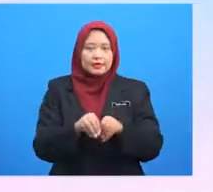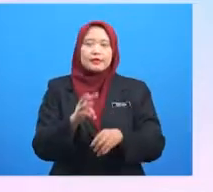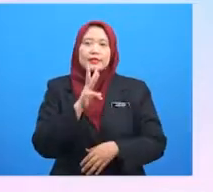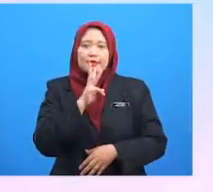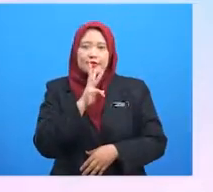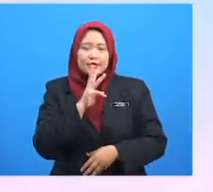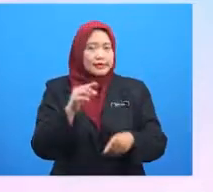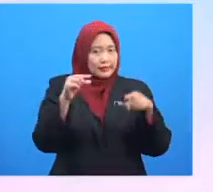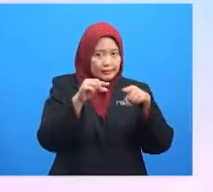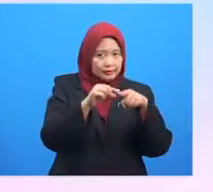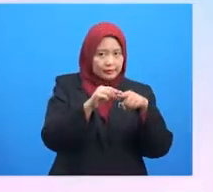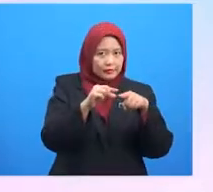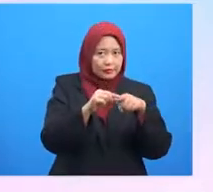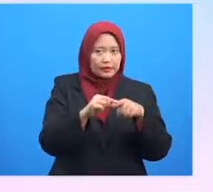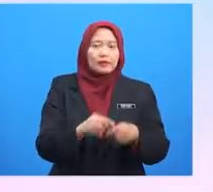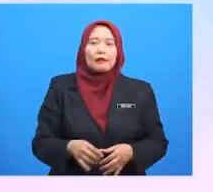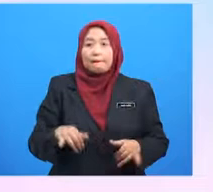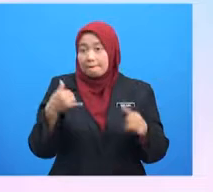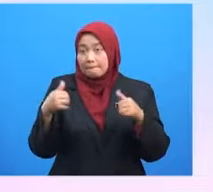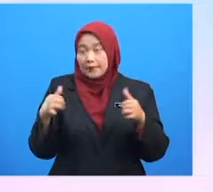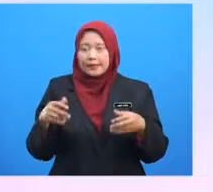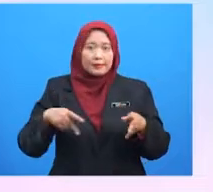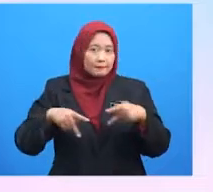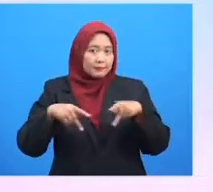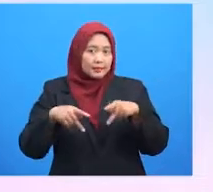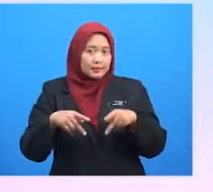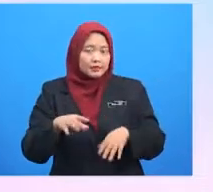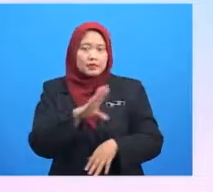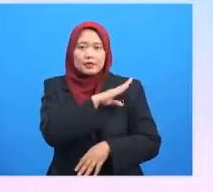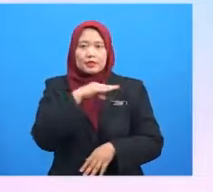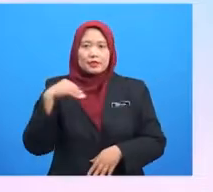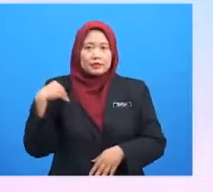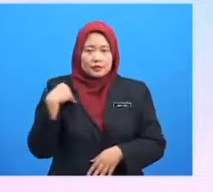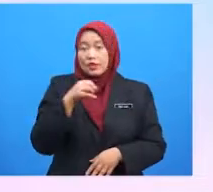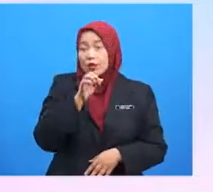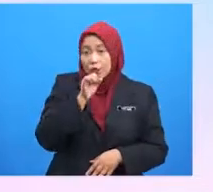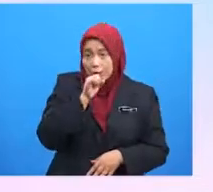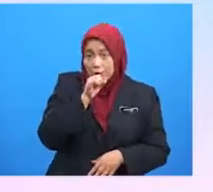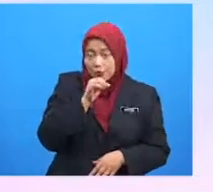kertas, mainan plastik dan juga straw.